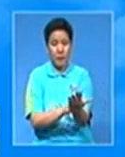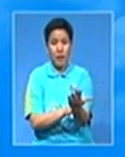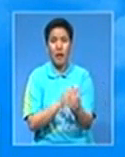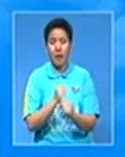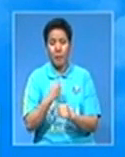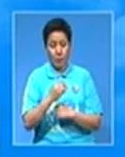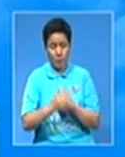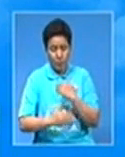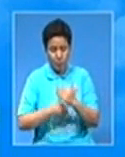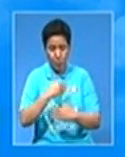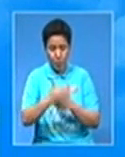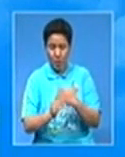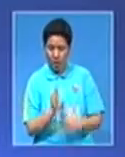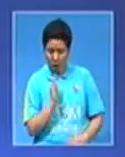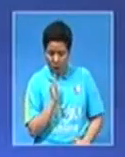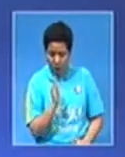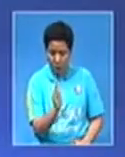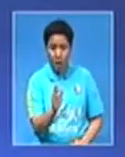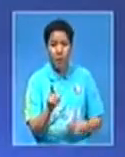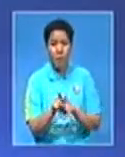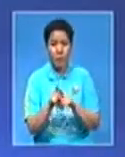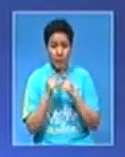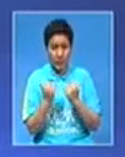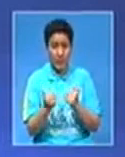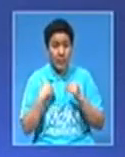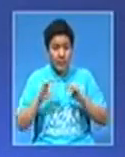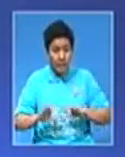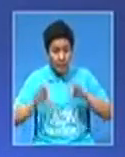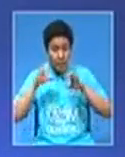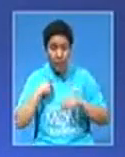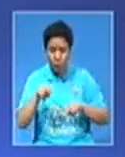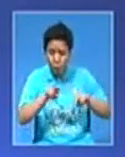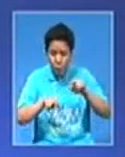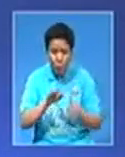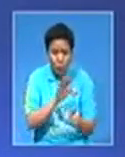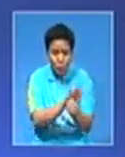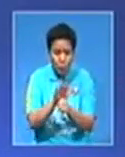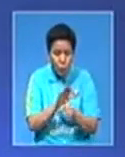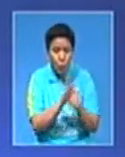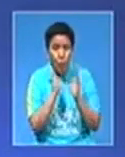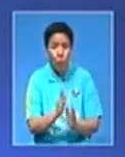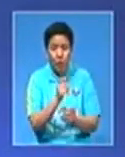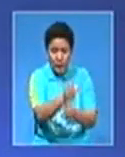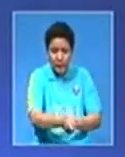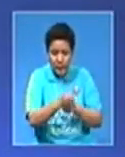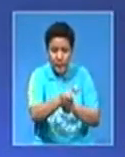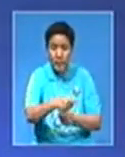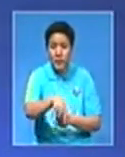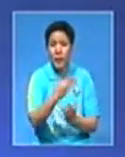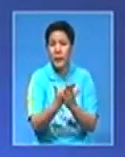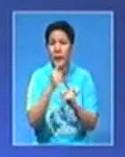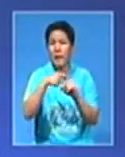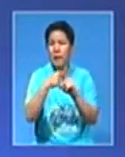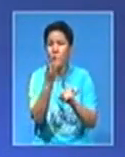ได้ในทางสายกลางด้วยนะครับปัจจุบันนั้นรัฐบาลได้ให้การดูแลหนี้สินกับพี่น้องเกษตรกรผู้มีรายได้น้อยผู้ที่